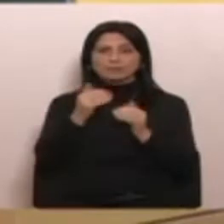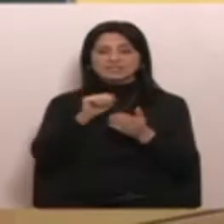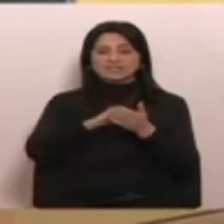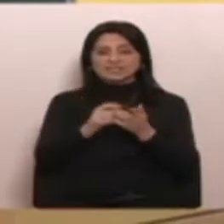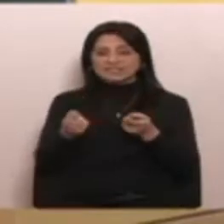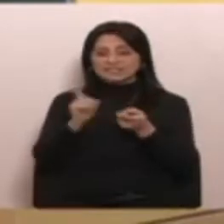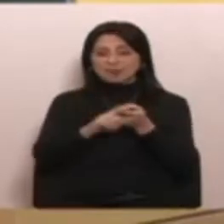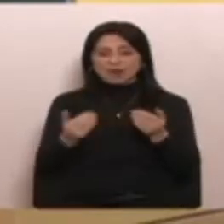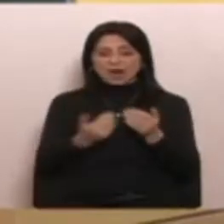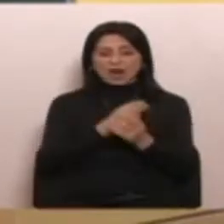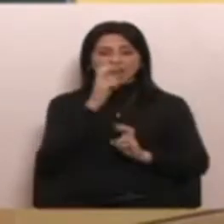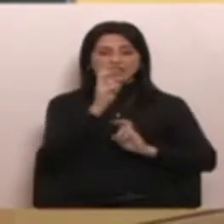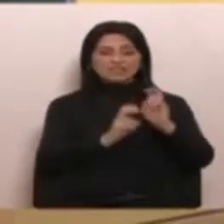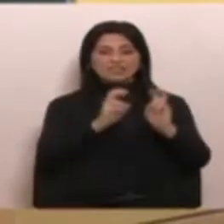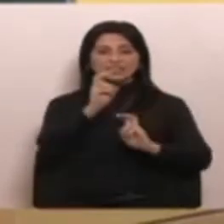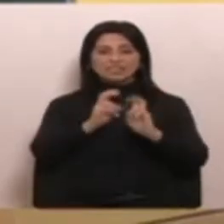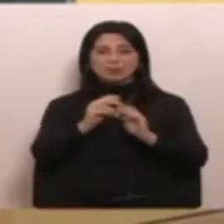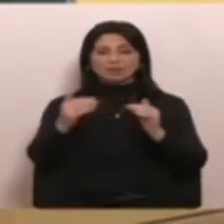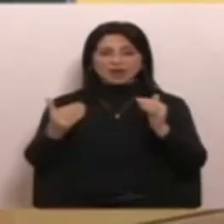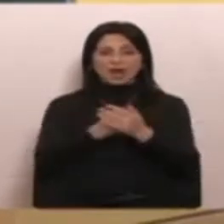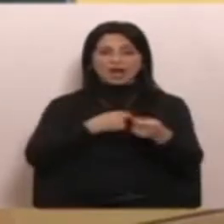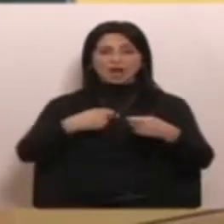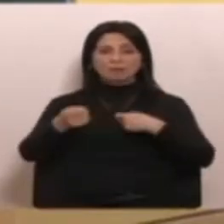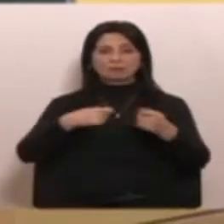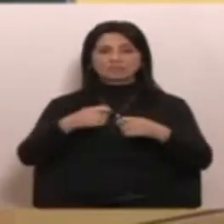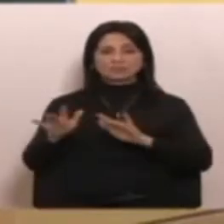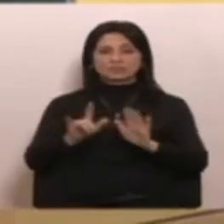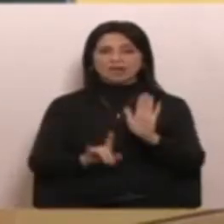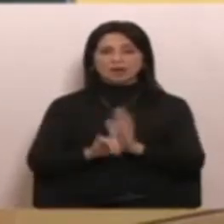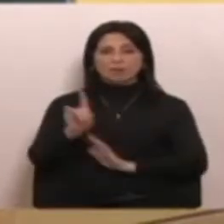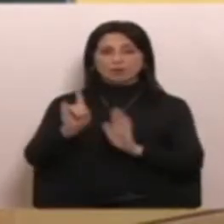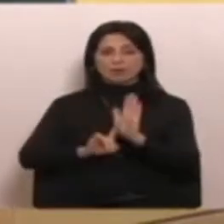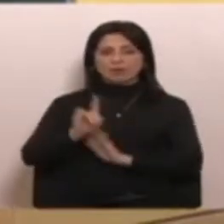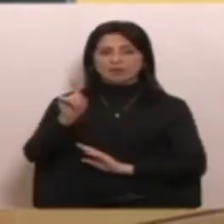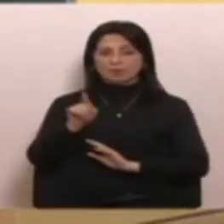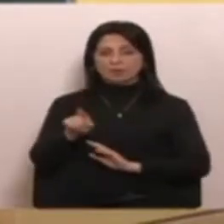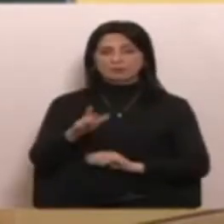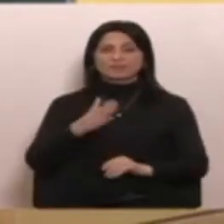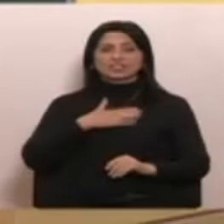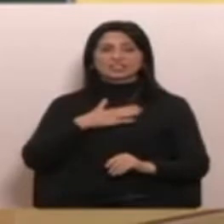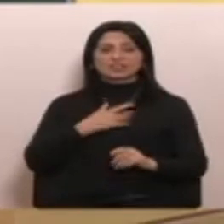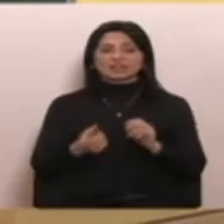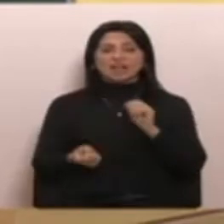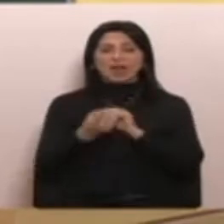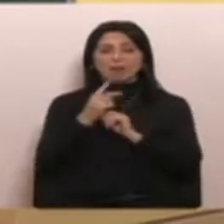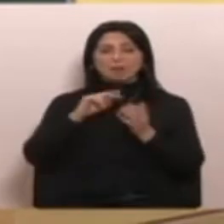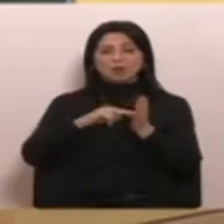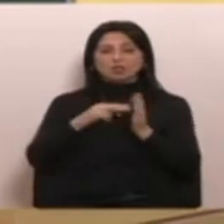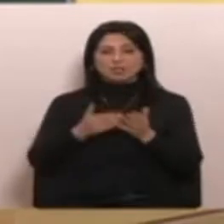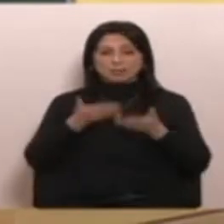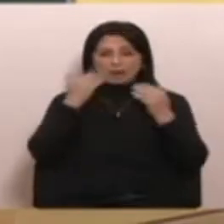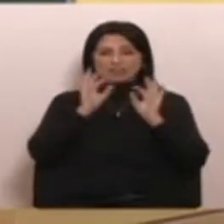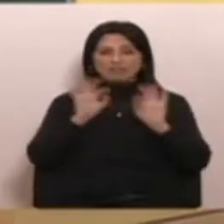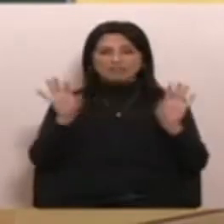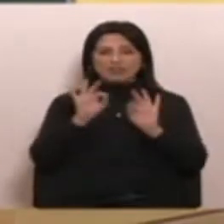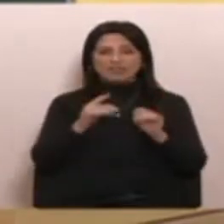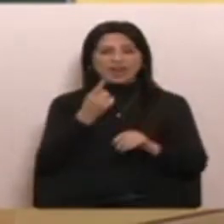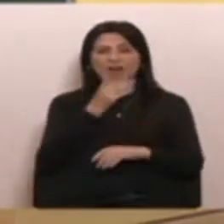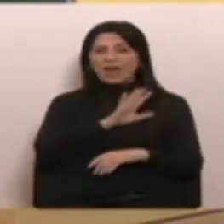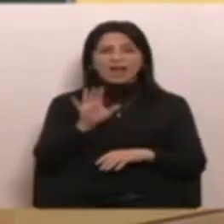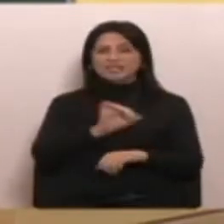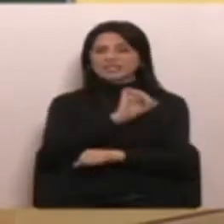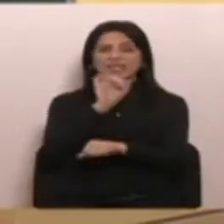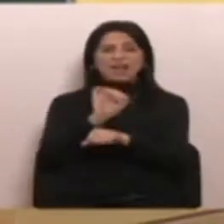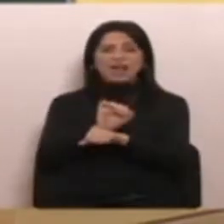ახალი საწარმოების, ახალი ბიზნესების ამოქმედება. ჩვენი ამოცანაა, მარტივად რო ვთქვათ, ეს არის არცერთი